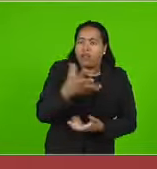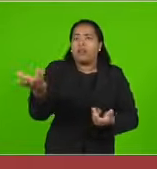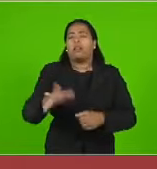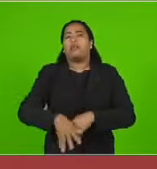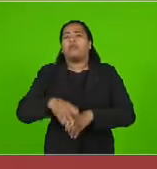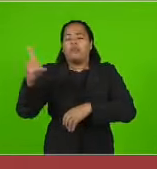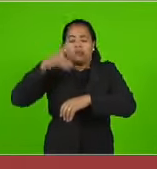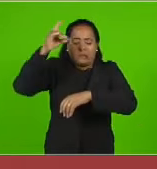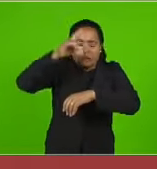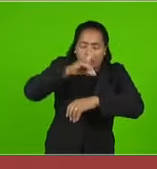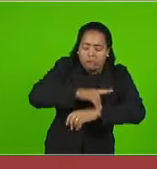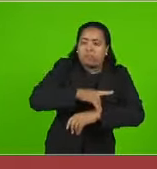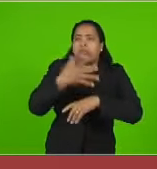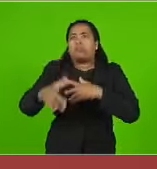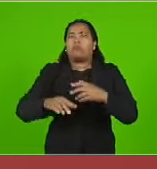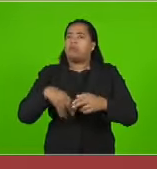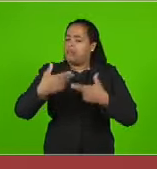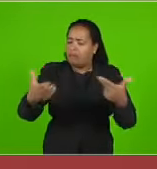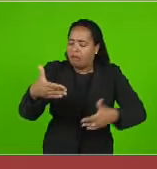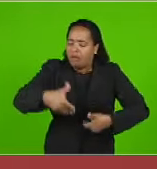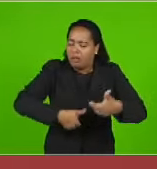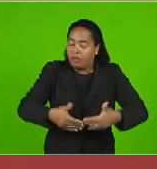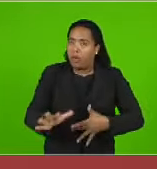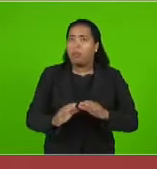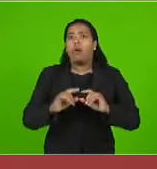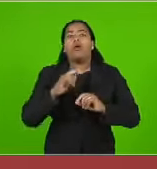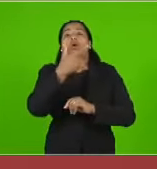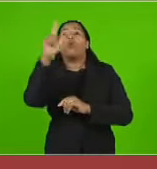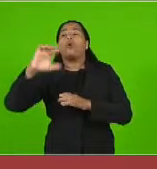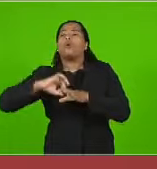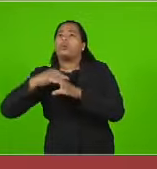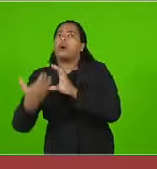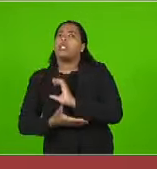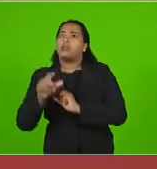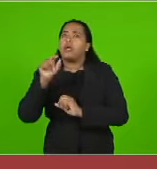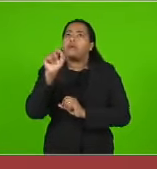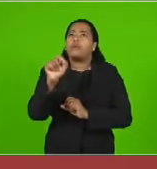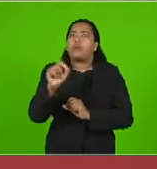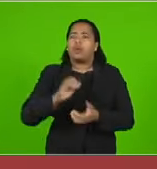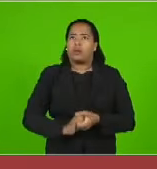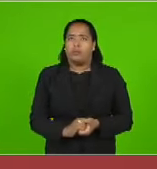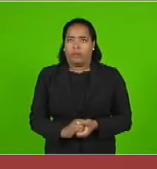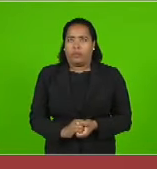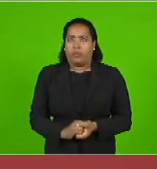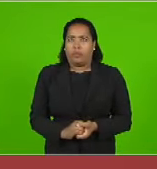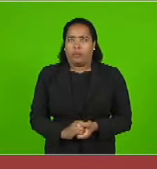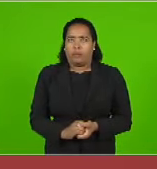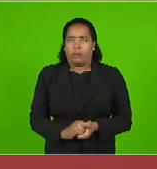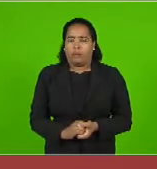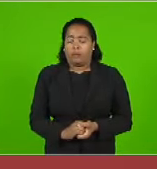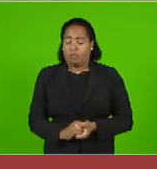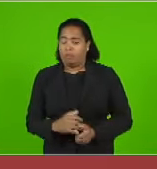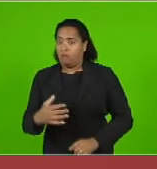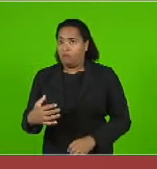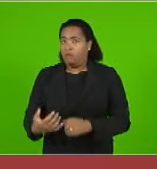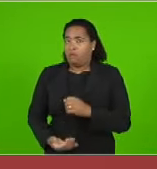стороны в сторону. Книга пророка Даниила 12:4 говорит. Все же это начало болезни, начало родовых мук.